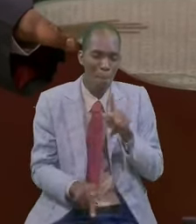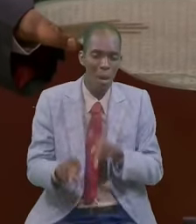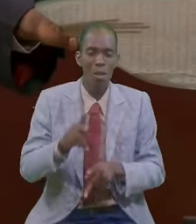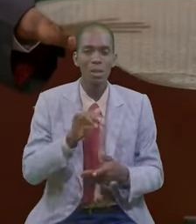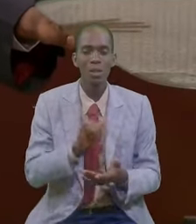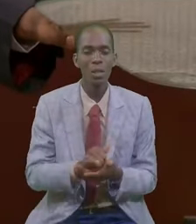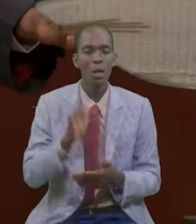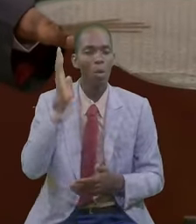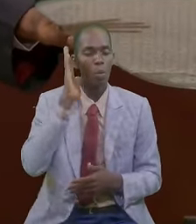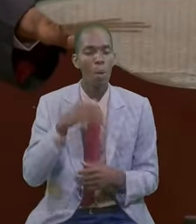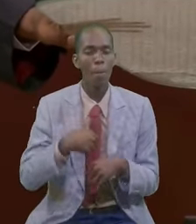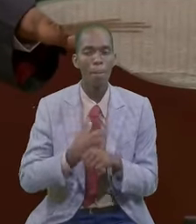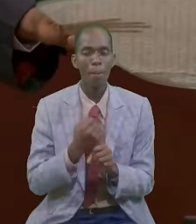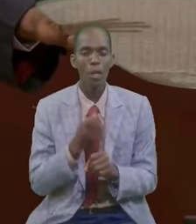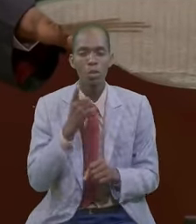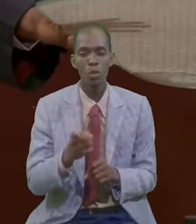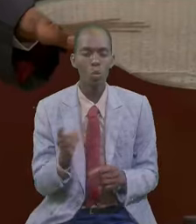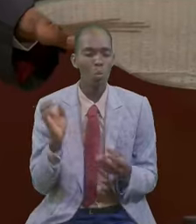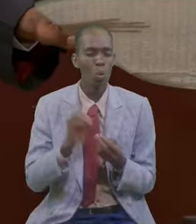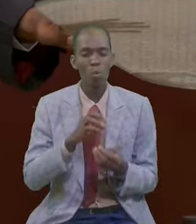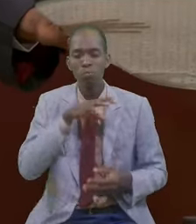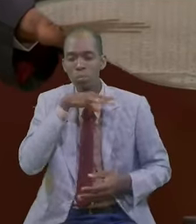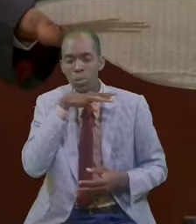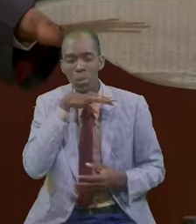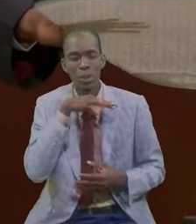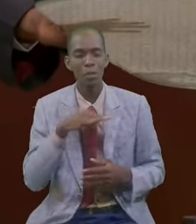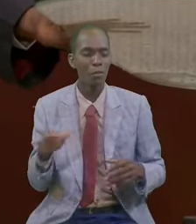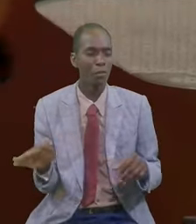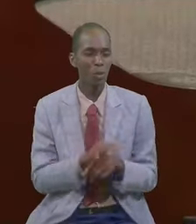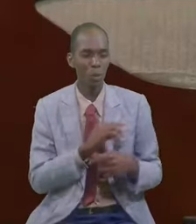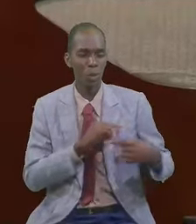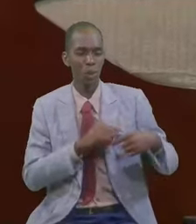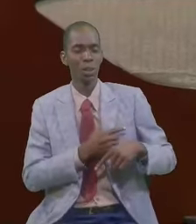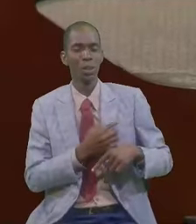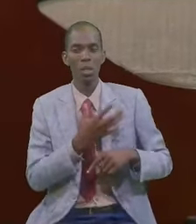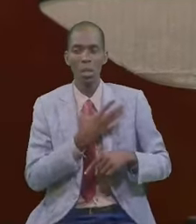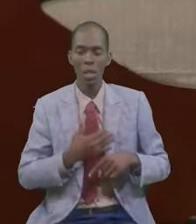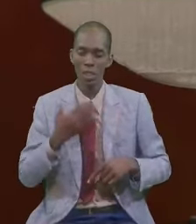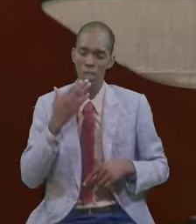qui vont te rendre souillé, coupable,